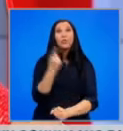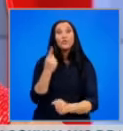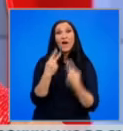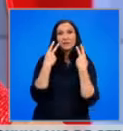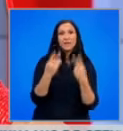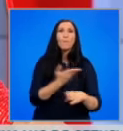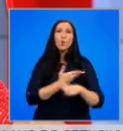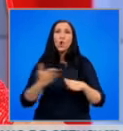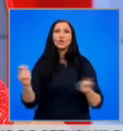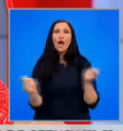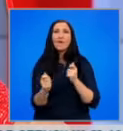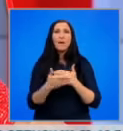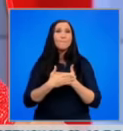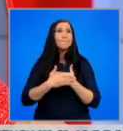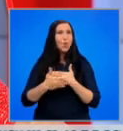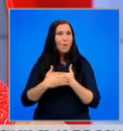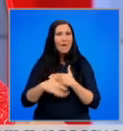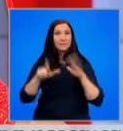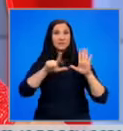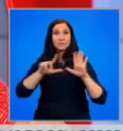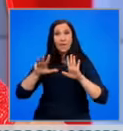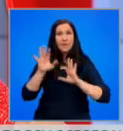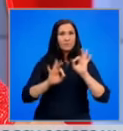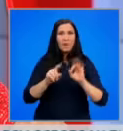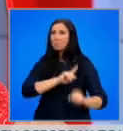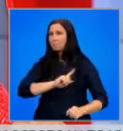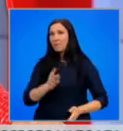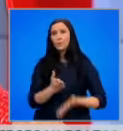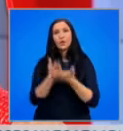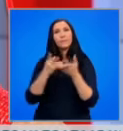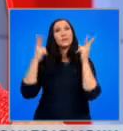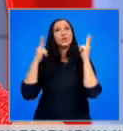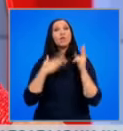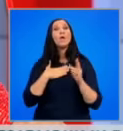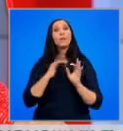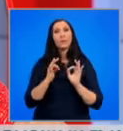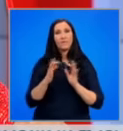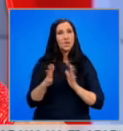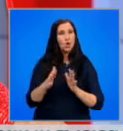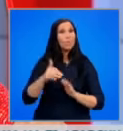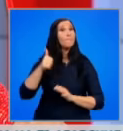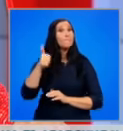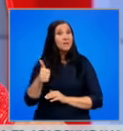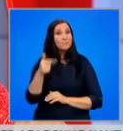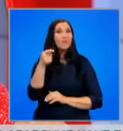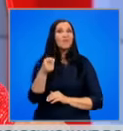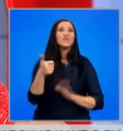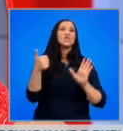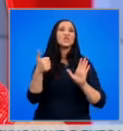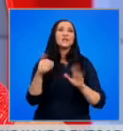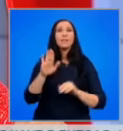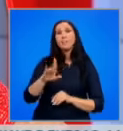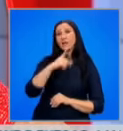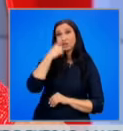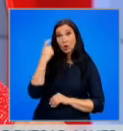при Продължаваме промяната, 79% не подкрепят решението на ИТН. В БСП това са 60%,